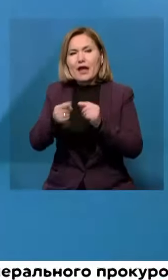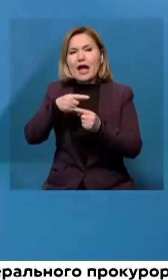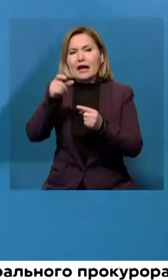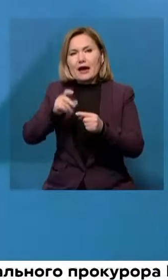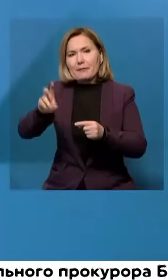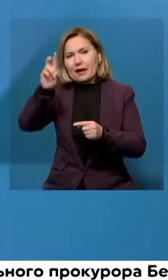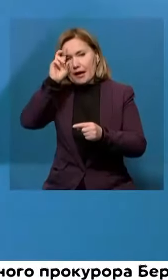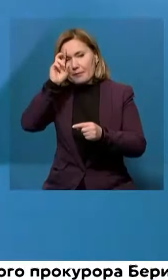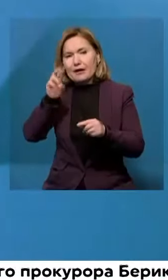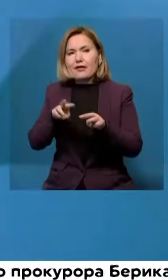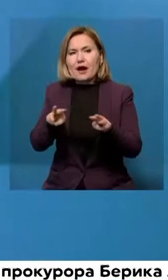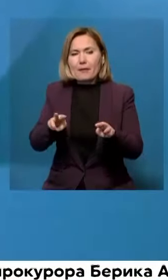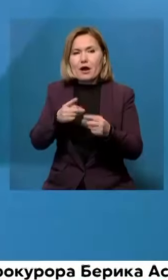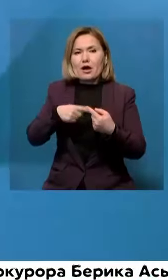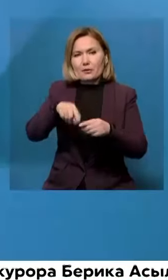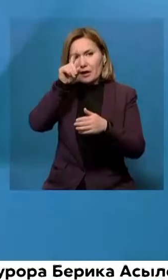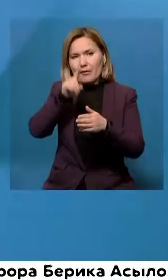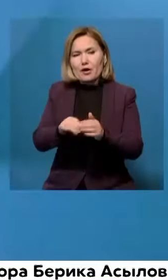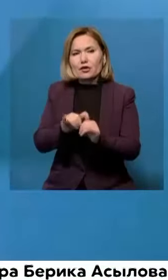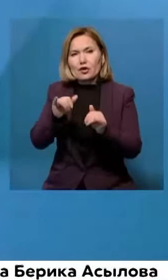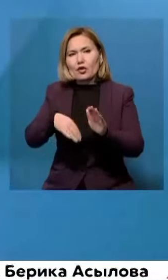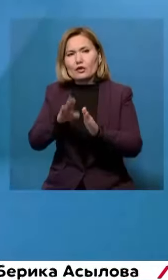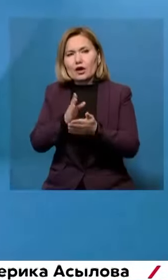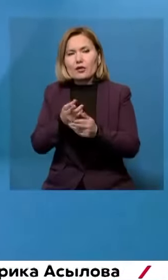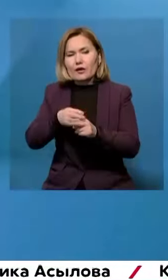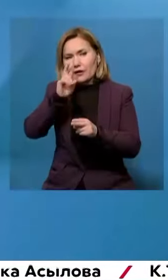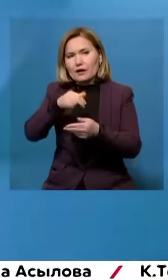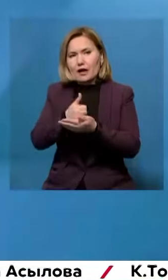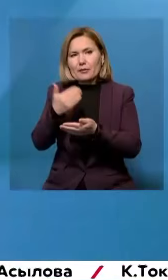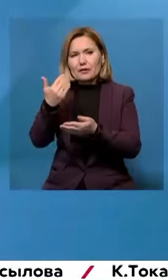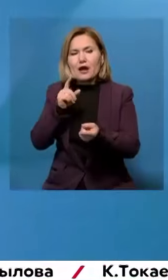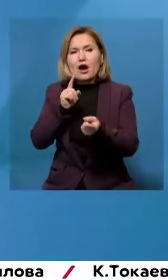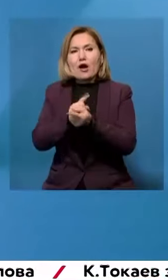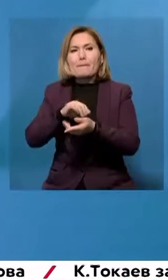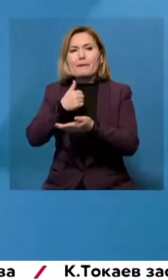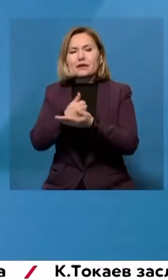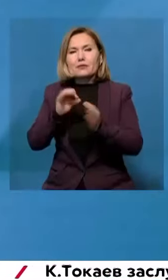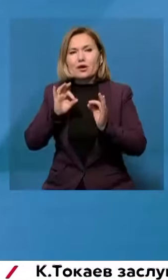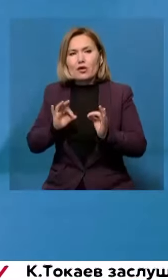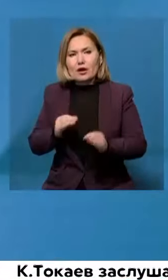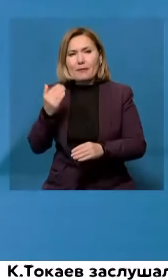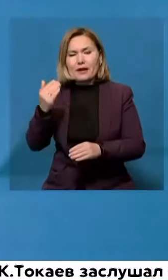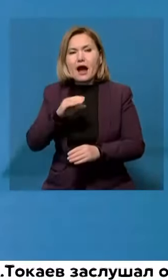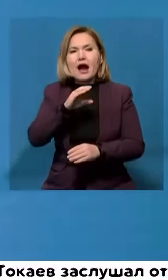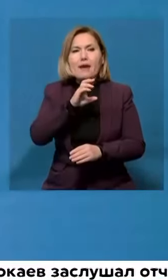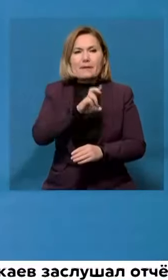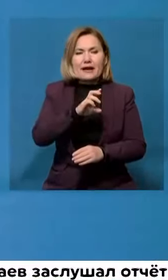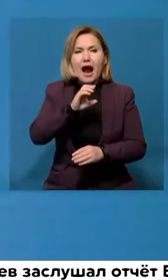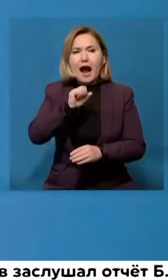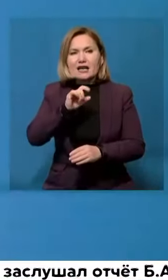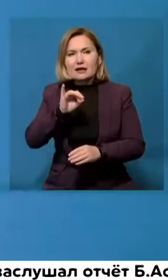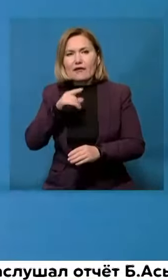инвесторлардың мемлекеттік билік институттарына деген сенімі артқан. Бұл жайында мемлекет басшысының қабылдауында болған бас прокурор Берік Асылов